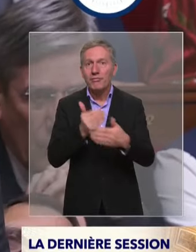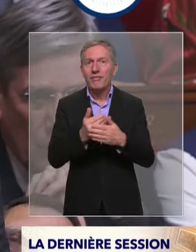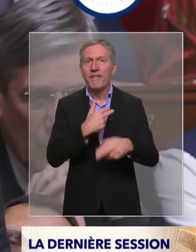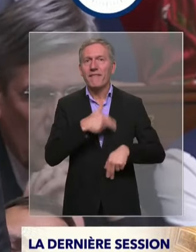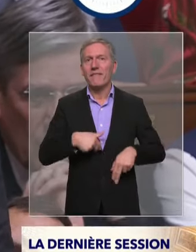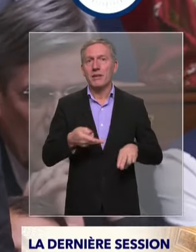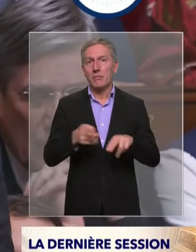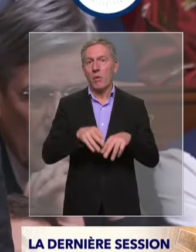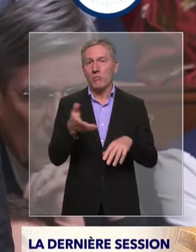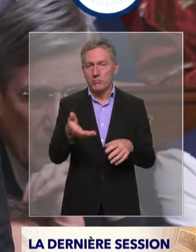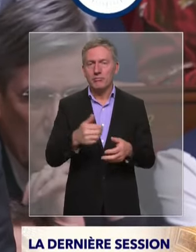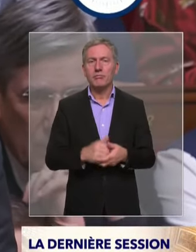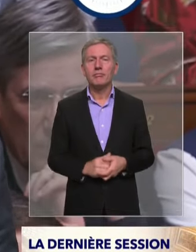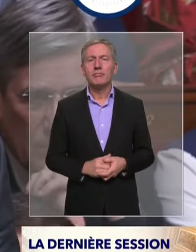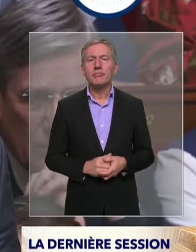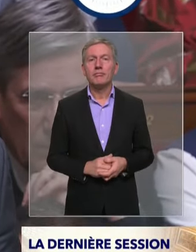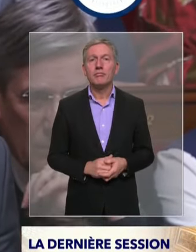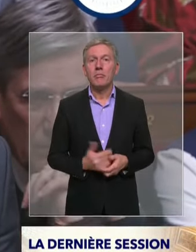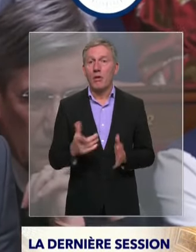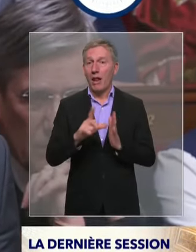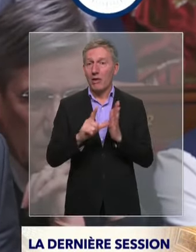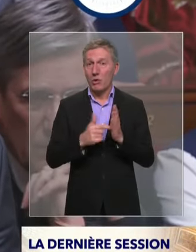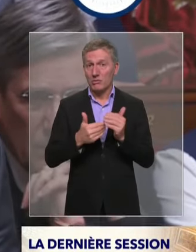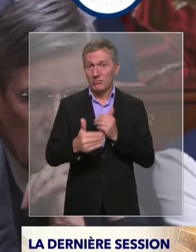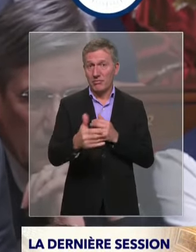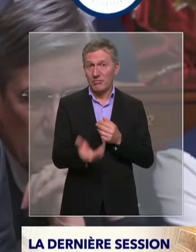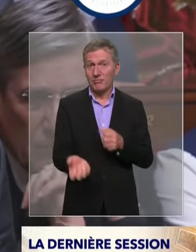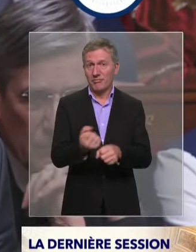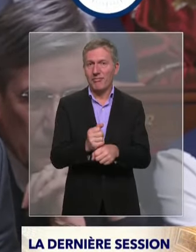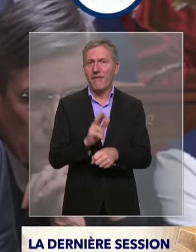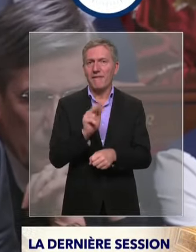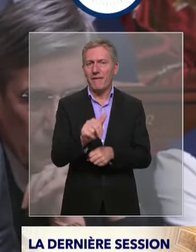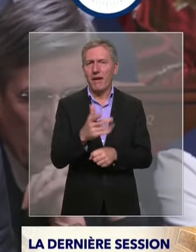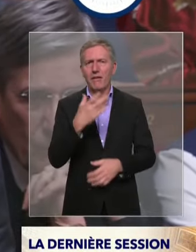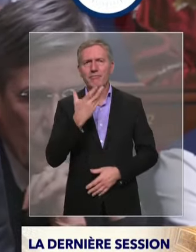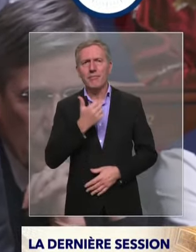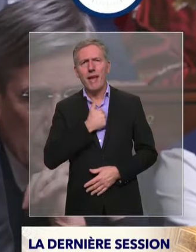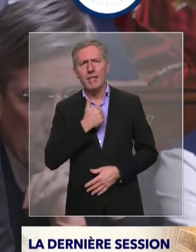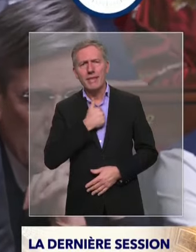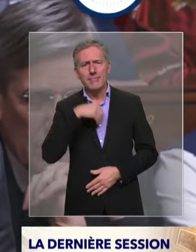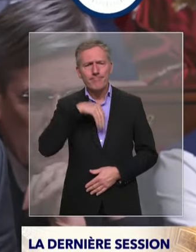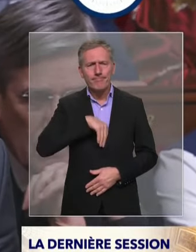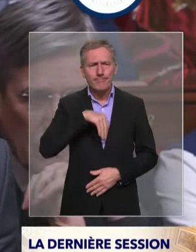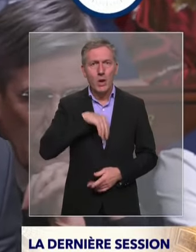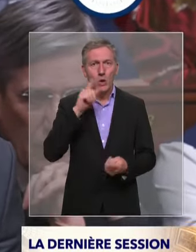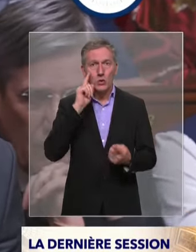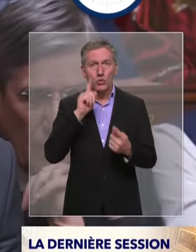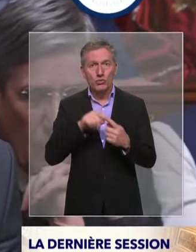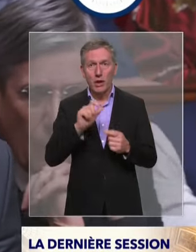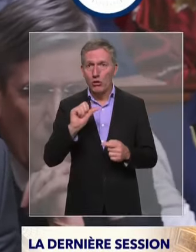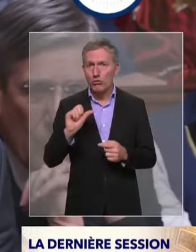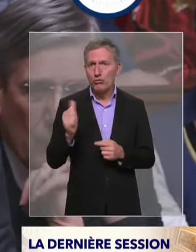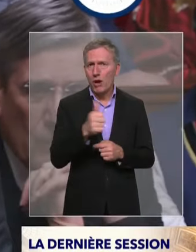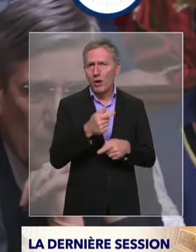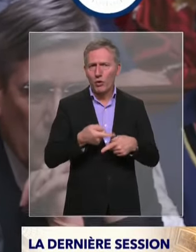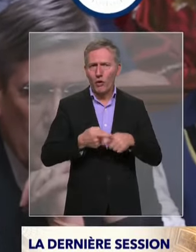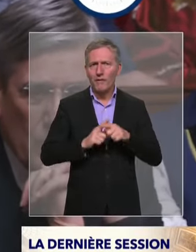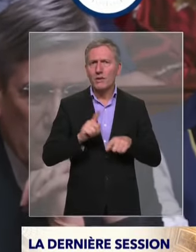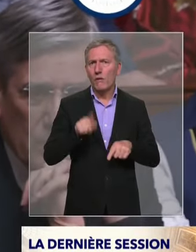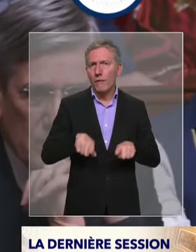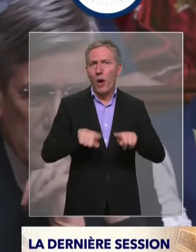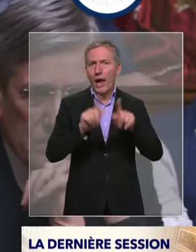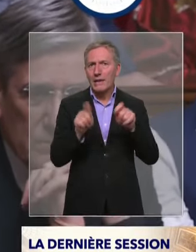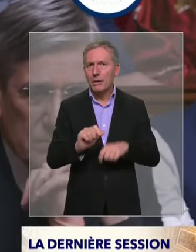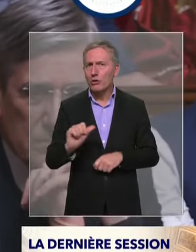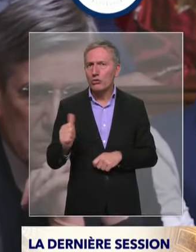s'achève et le temps législatif est devant nous. Cette question touche à l'intime et doit se poser dans le respect des convictions de chacun, de nos croyances,